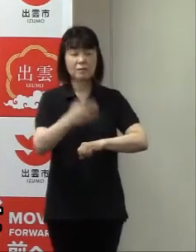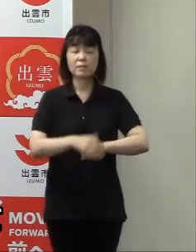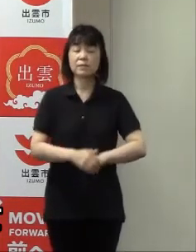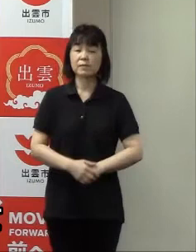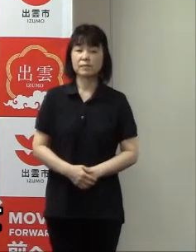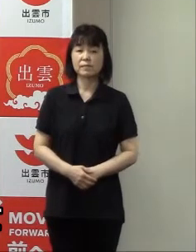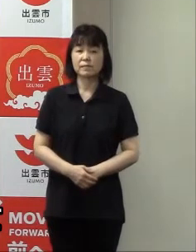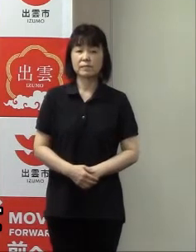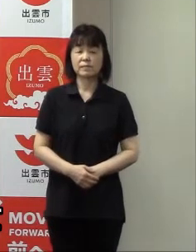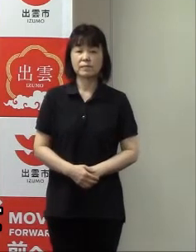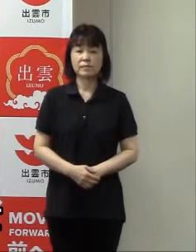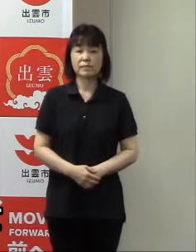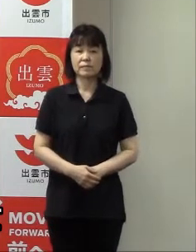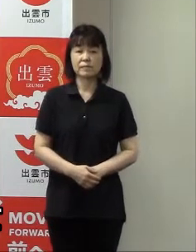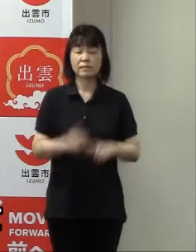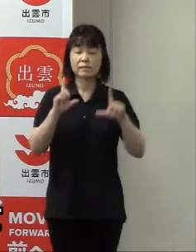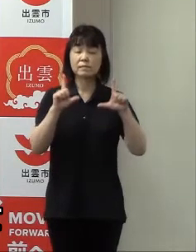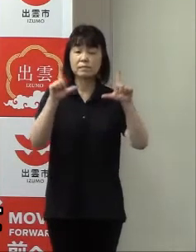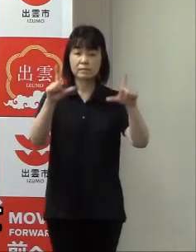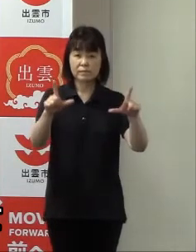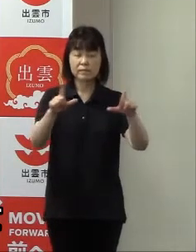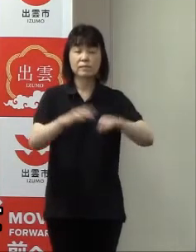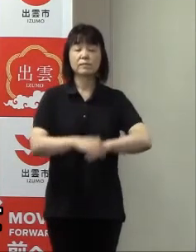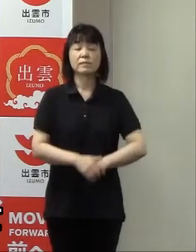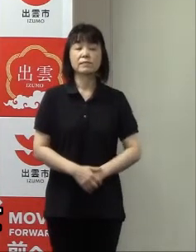か。 いや、